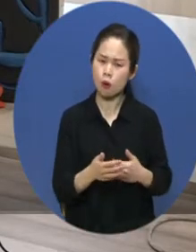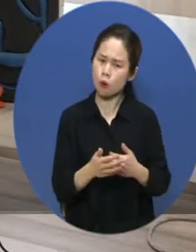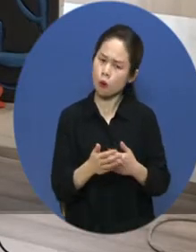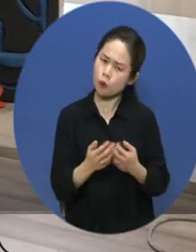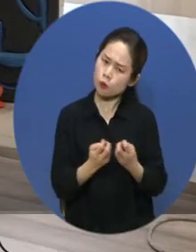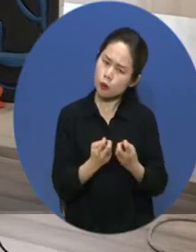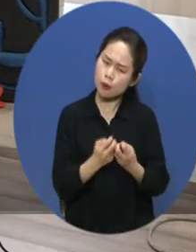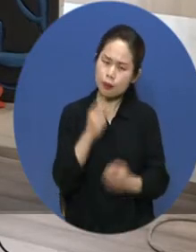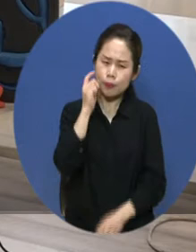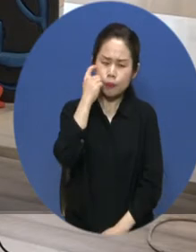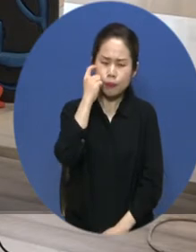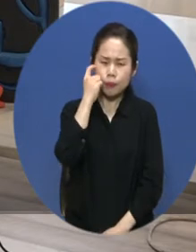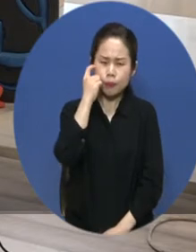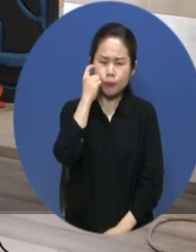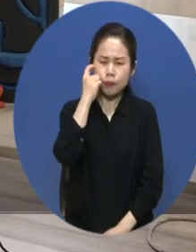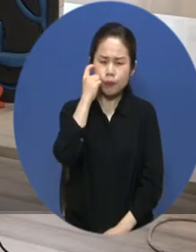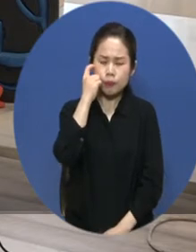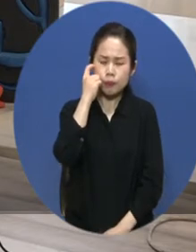있던 와중에